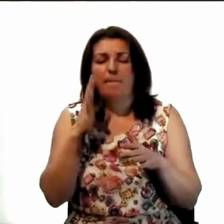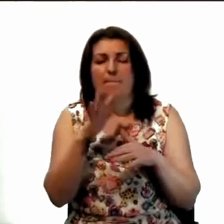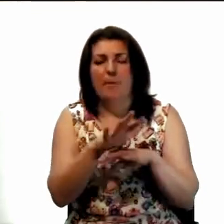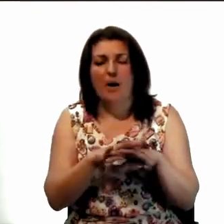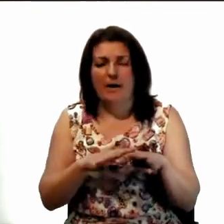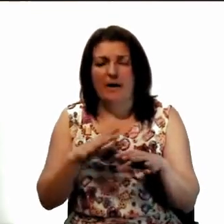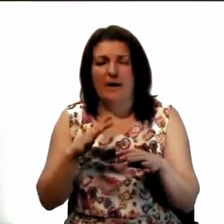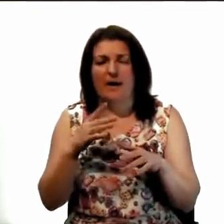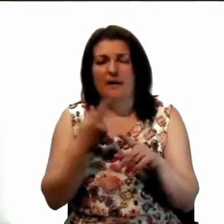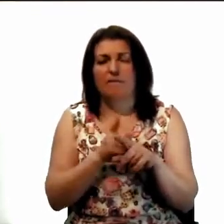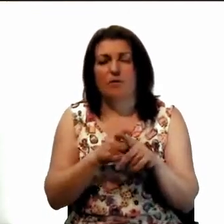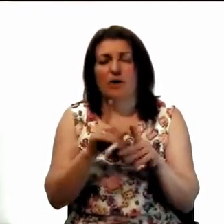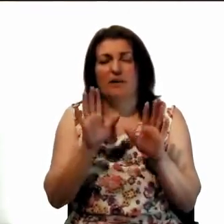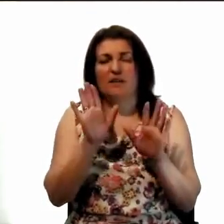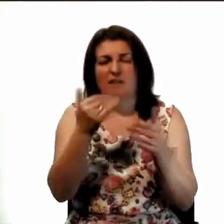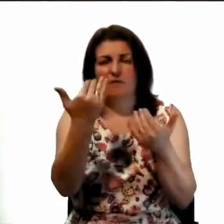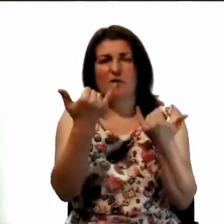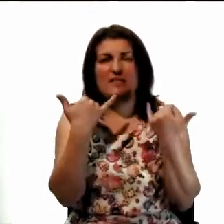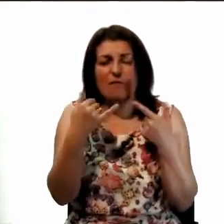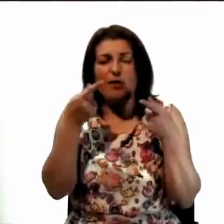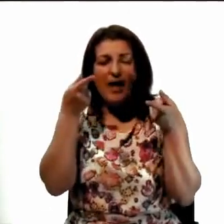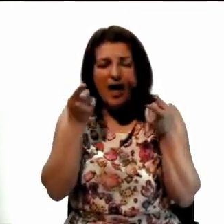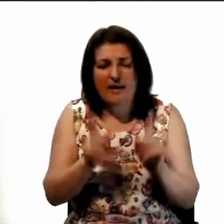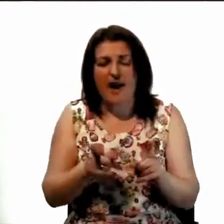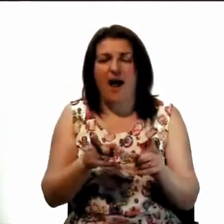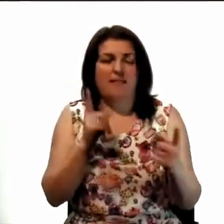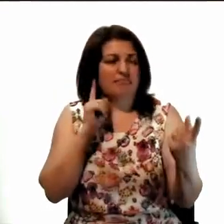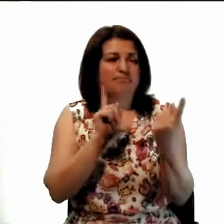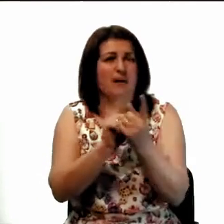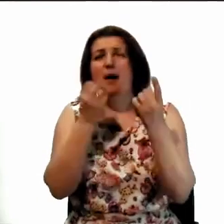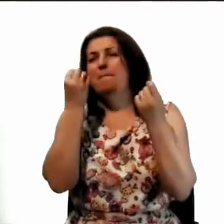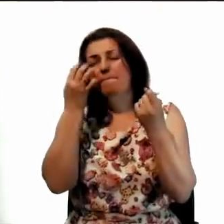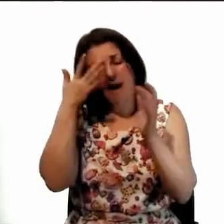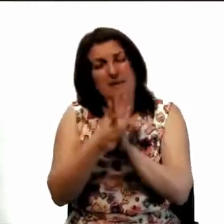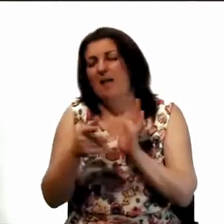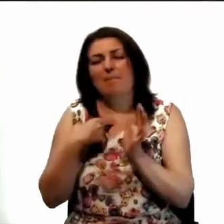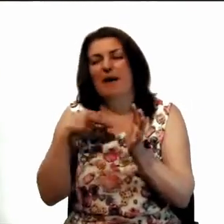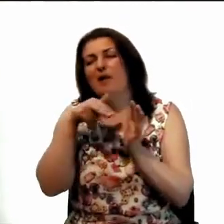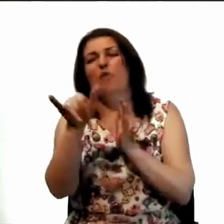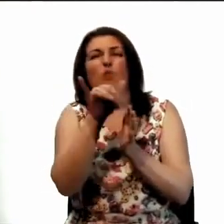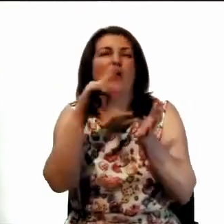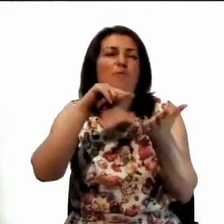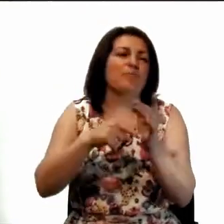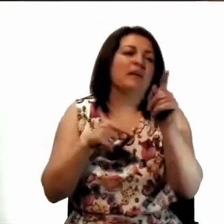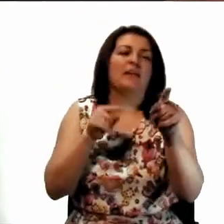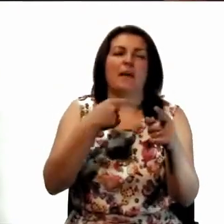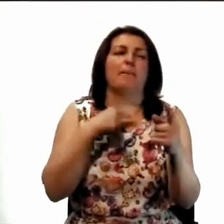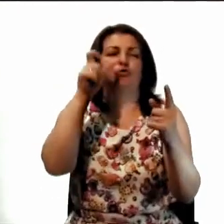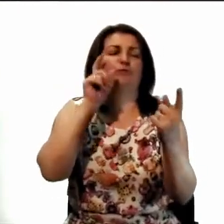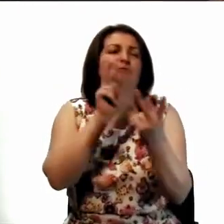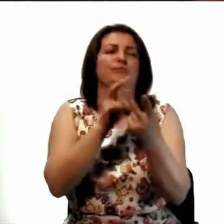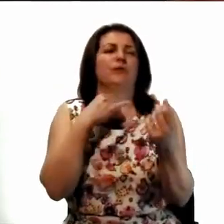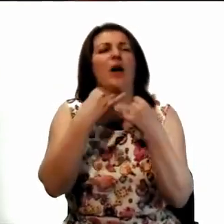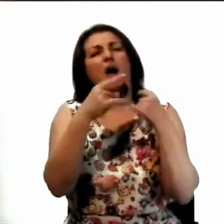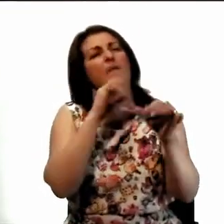это твой сегодня, да, реальный тет-а-тет. Понятно, что мы не идем в какую-то локацию, там нас кто-то ждет, и мы будем ему